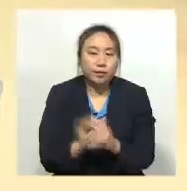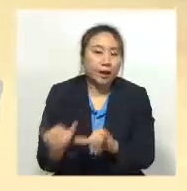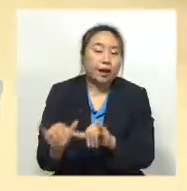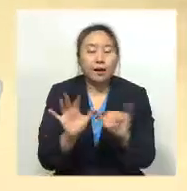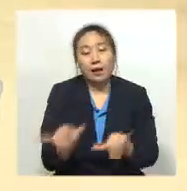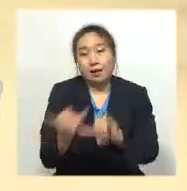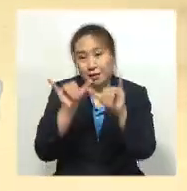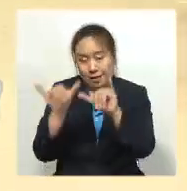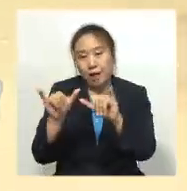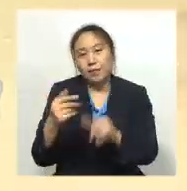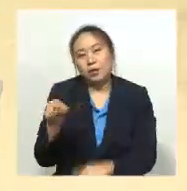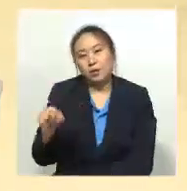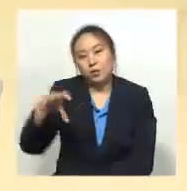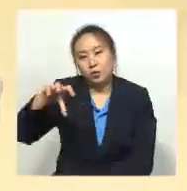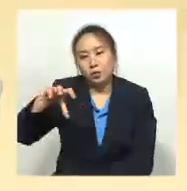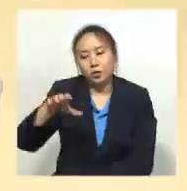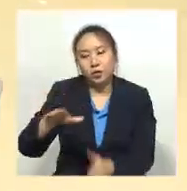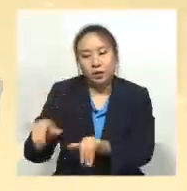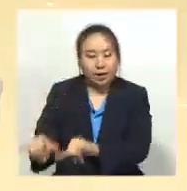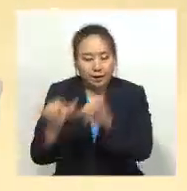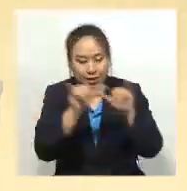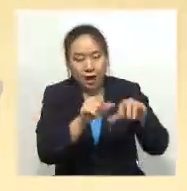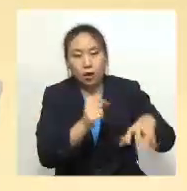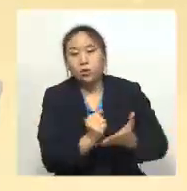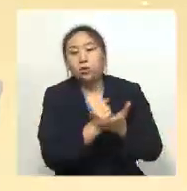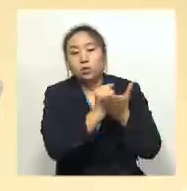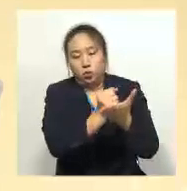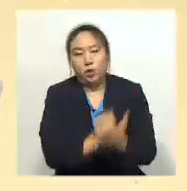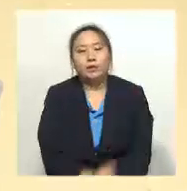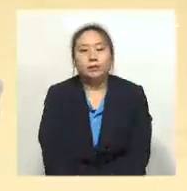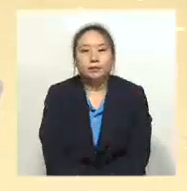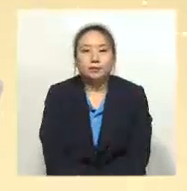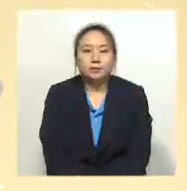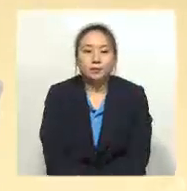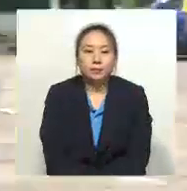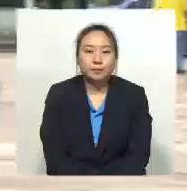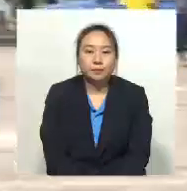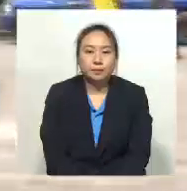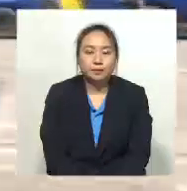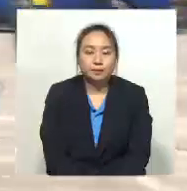ยเหลือประชาชนที่ประสบอุทกภัยน้ำท่วมค่ะ